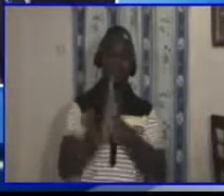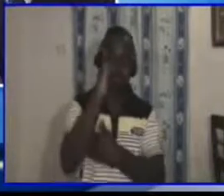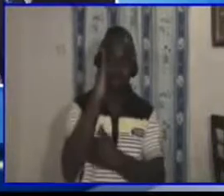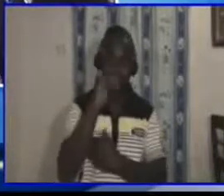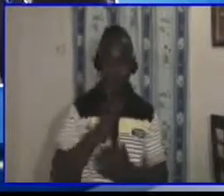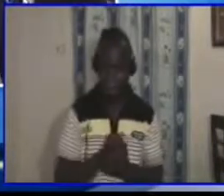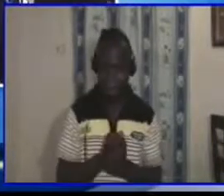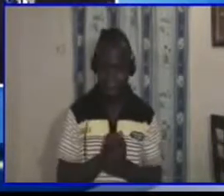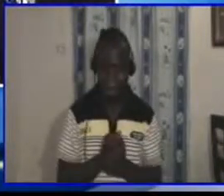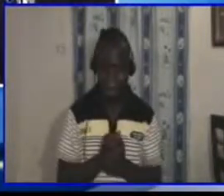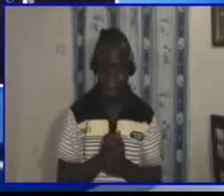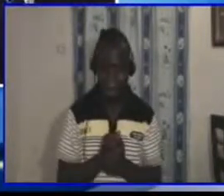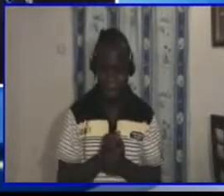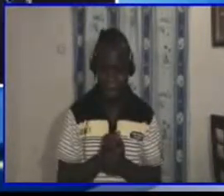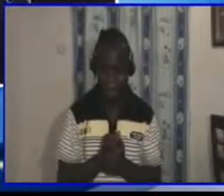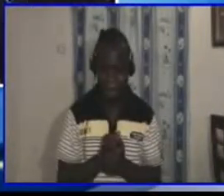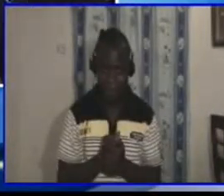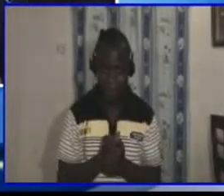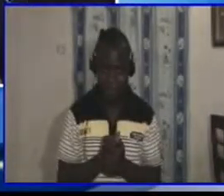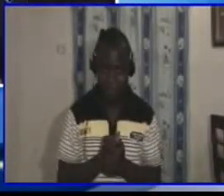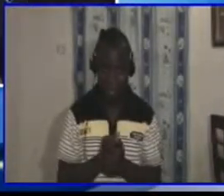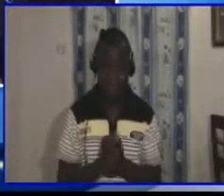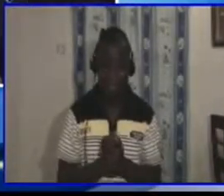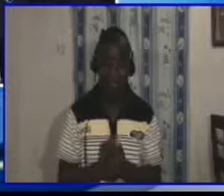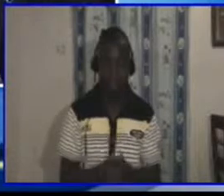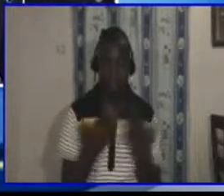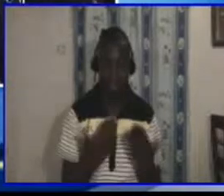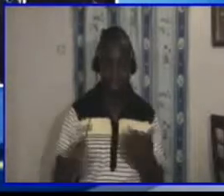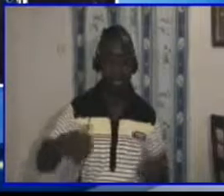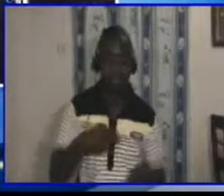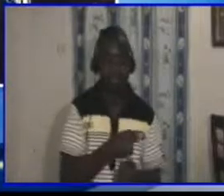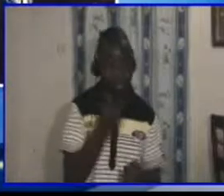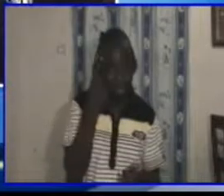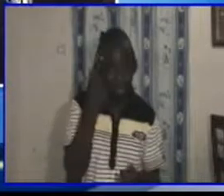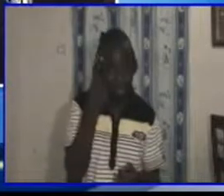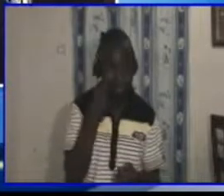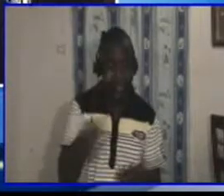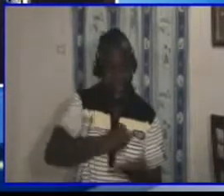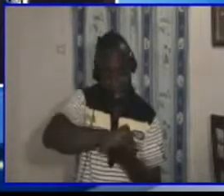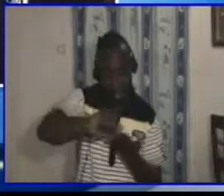era con dio e la parola era dio